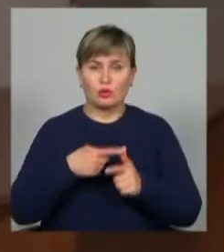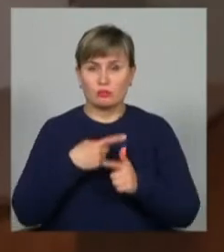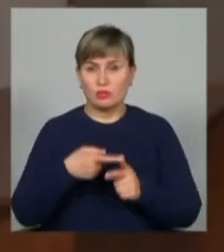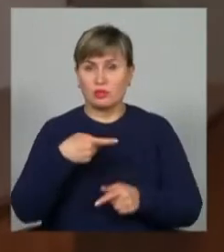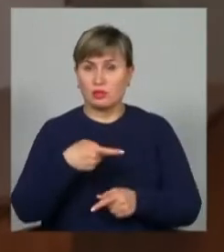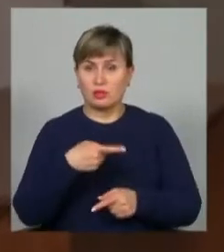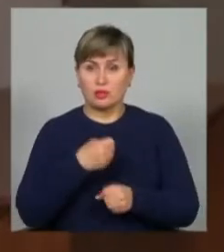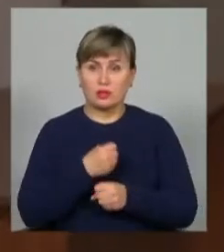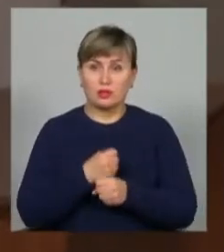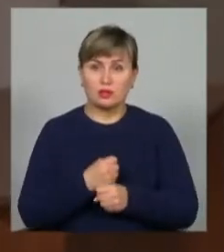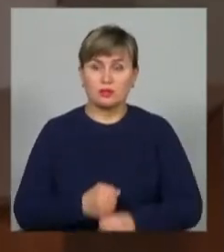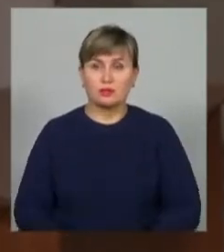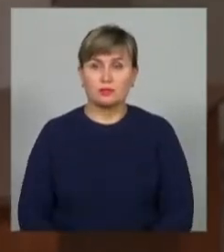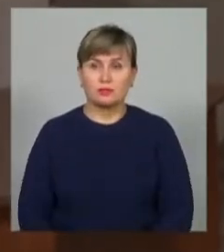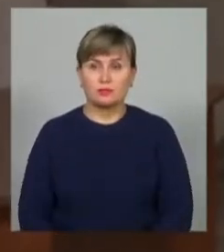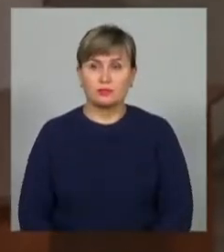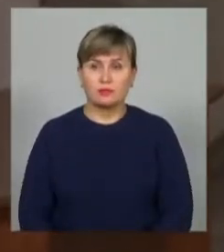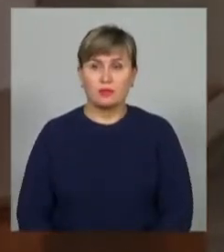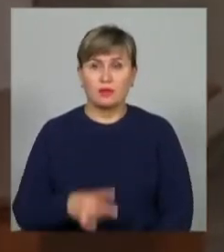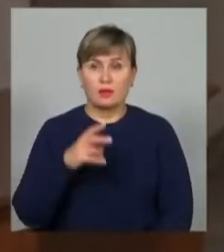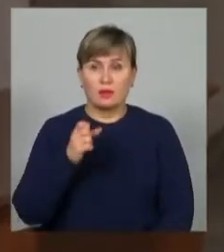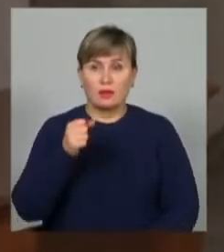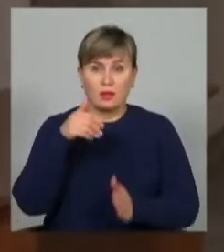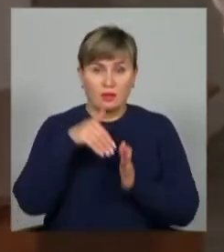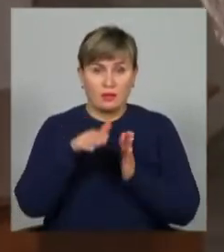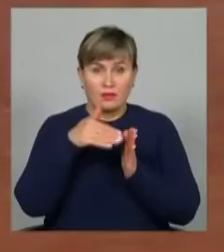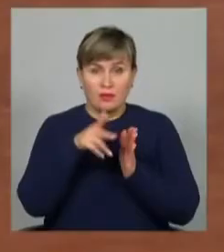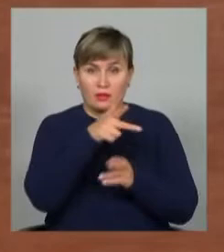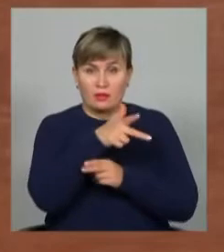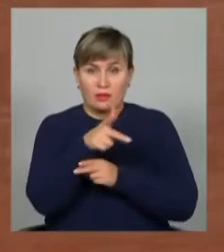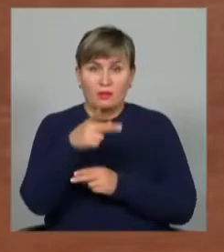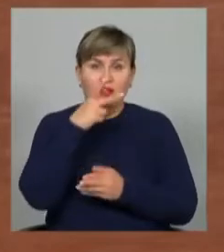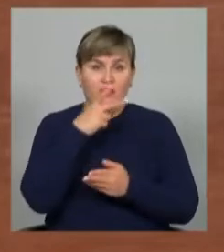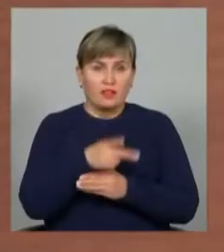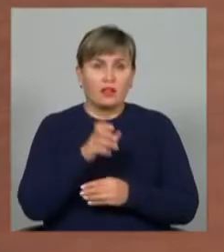коробке, если это автомат. На видео как раз таки все это видно, как